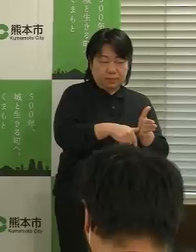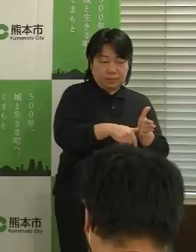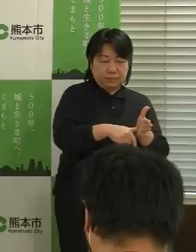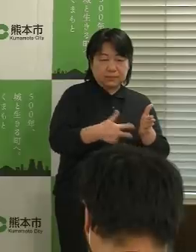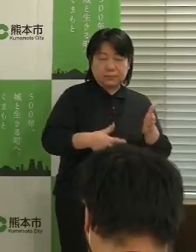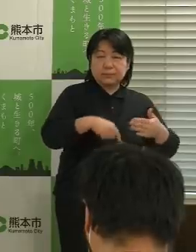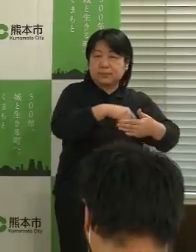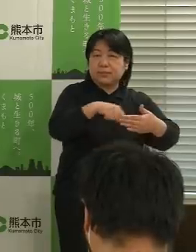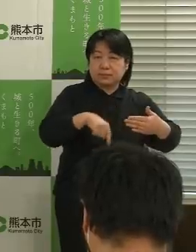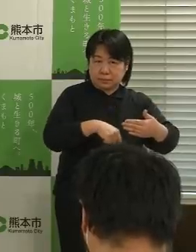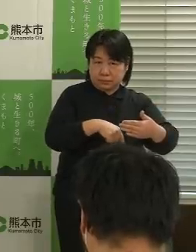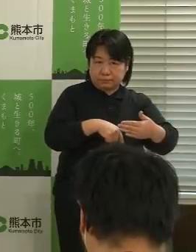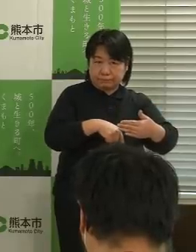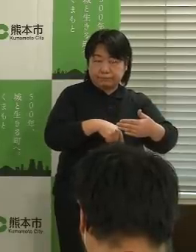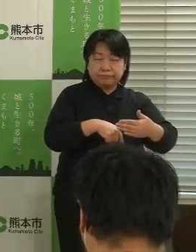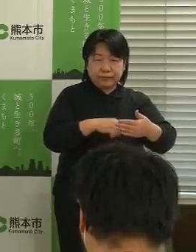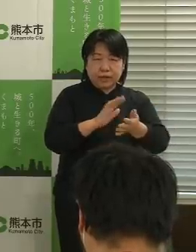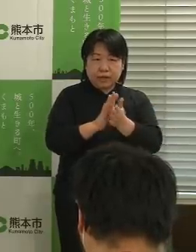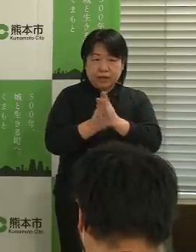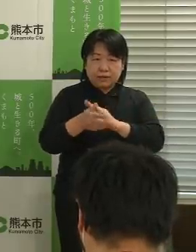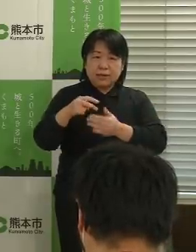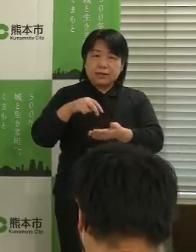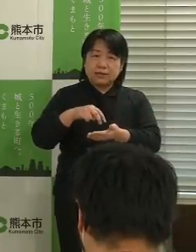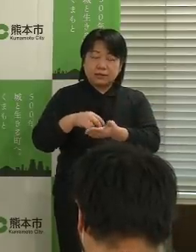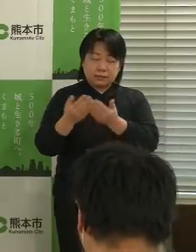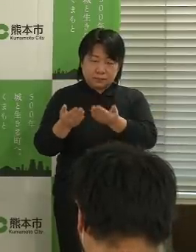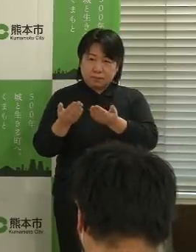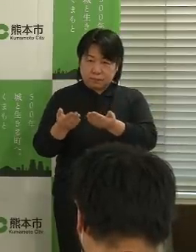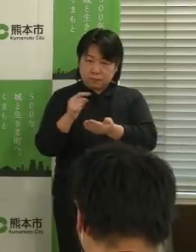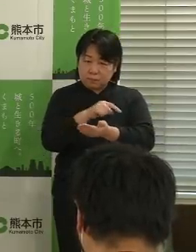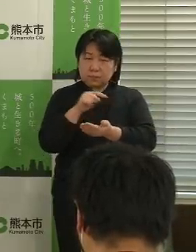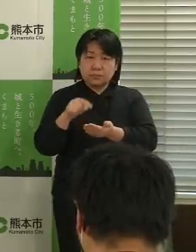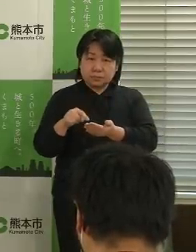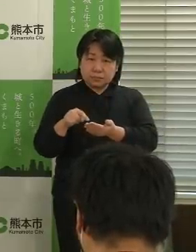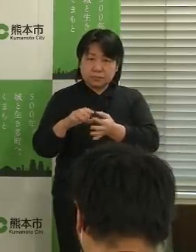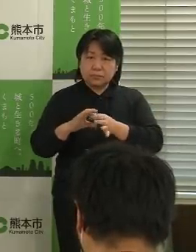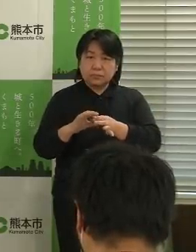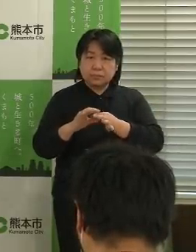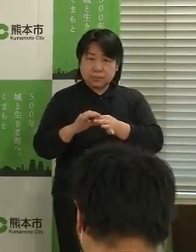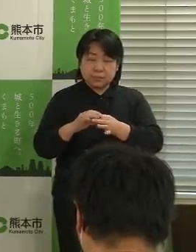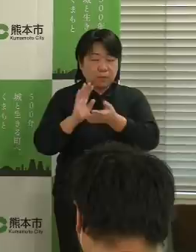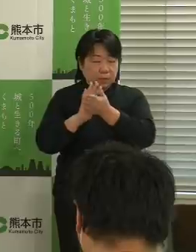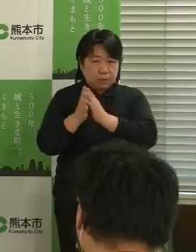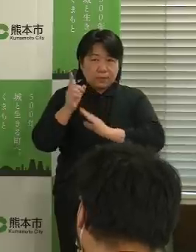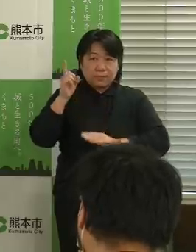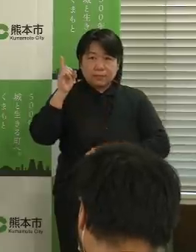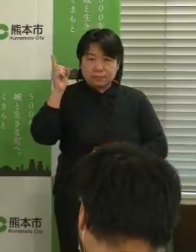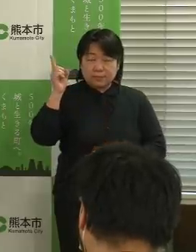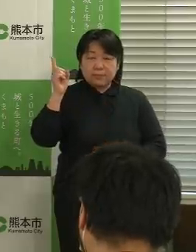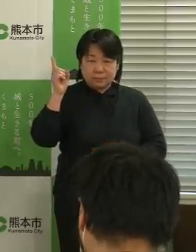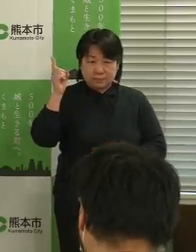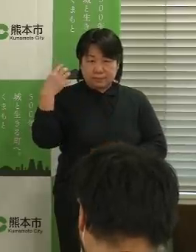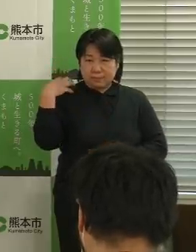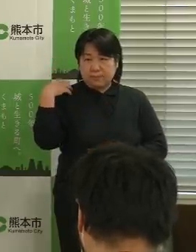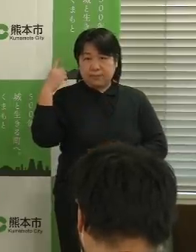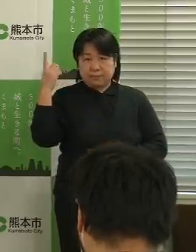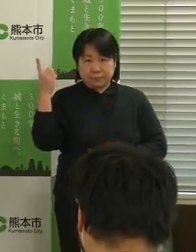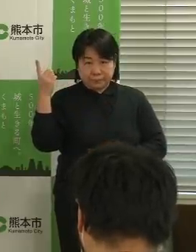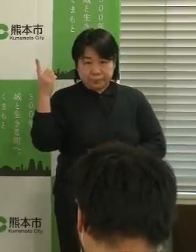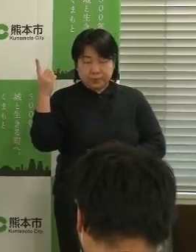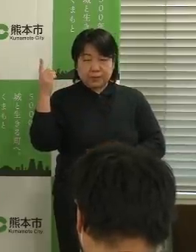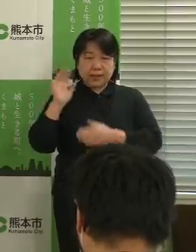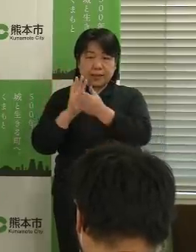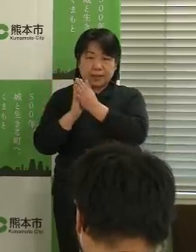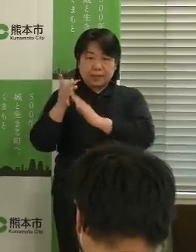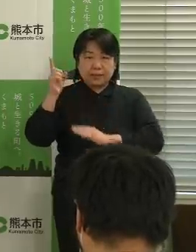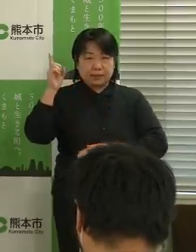ですね、それから県立学校につきましてもですね、これは県の方が所管をされておりますので、県